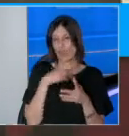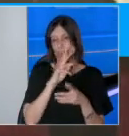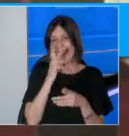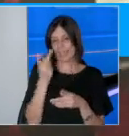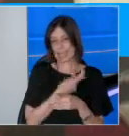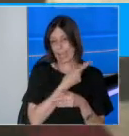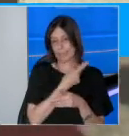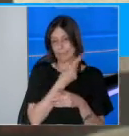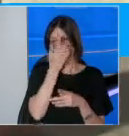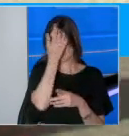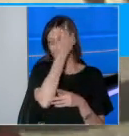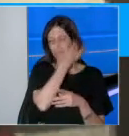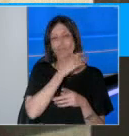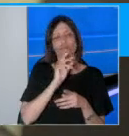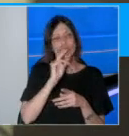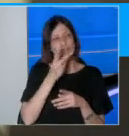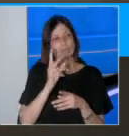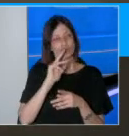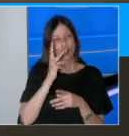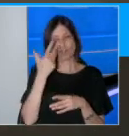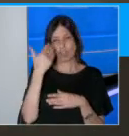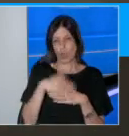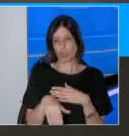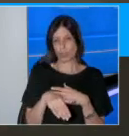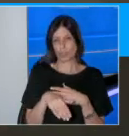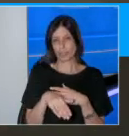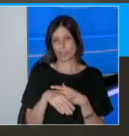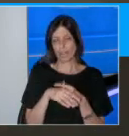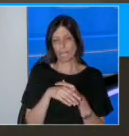רגילים בשנתיים, שלוש האחרונות. בעצם